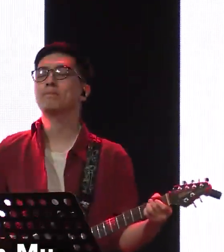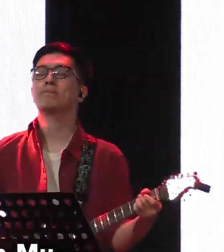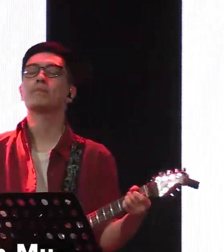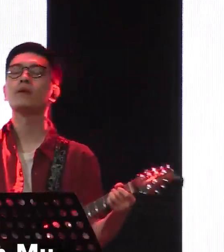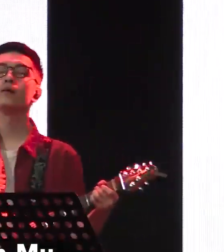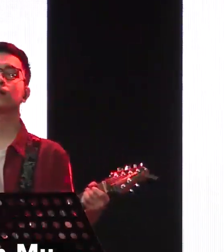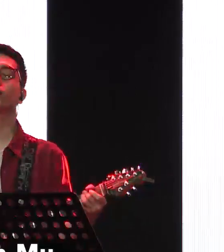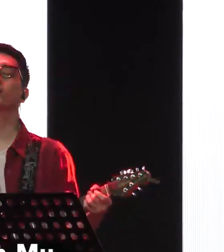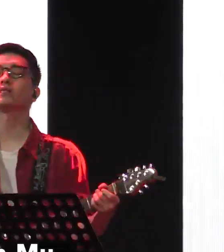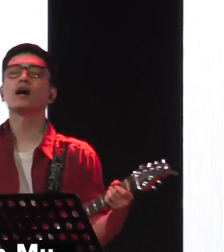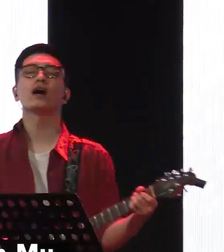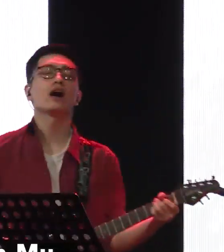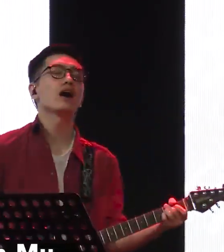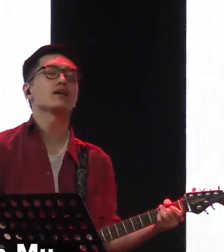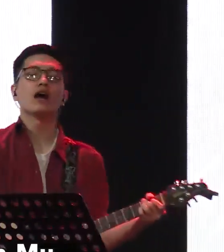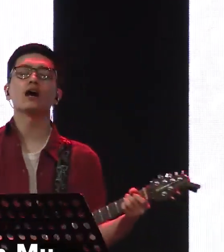Nyatakanlah